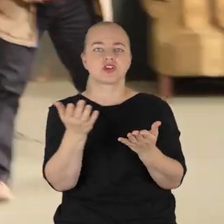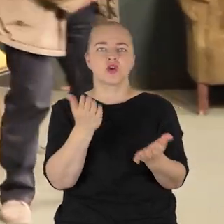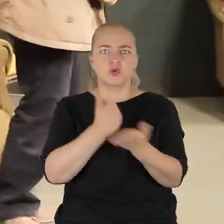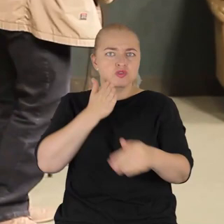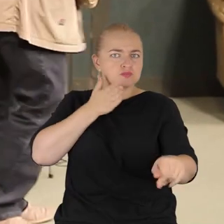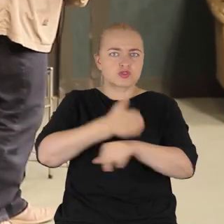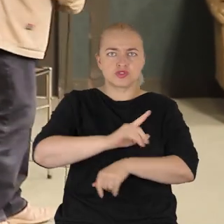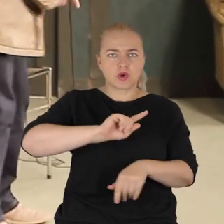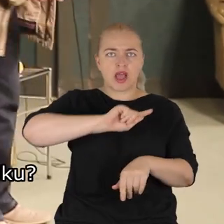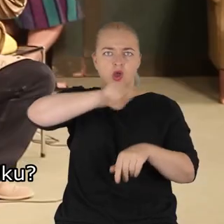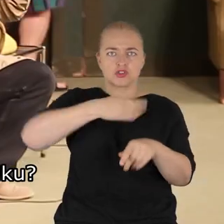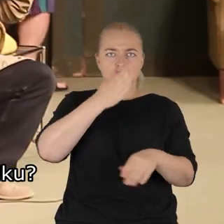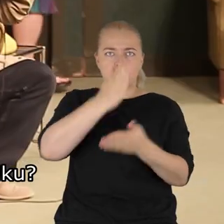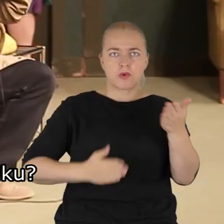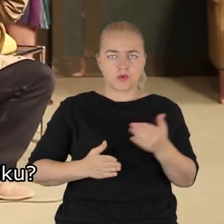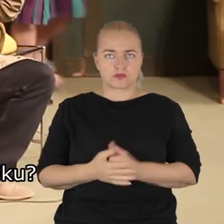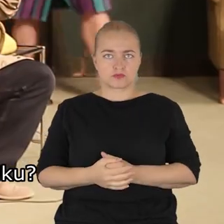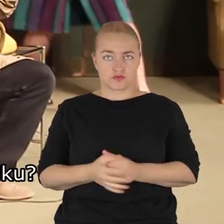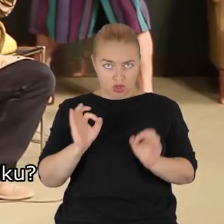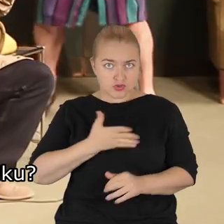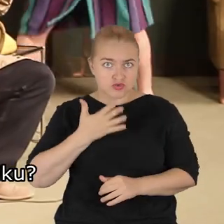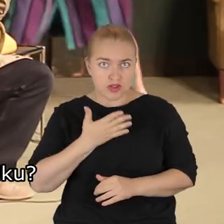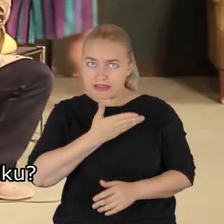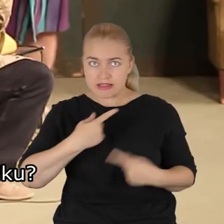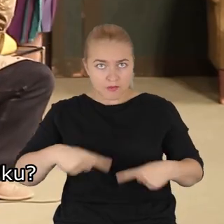Spóźniłeś się już 1,5 godziny. No, ale dobrze się czujesz, nie